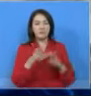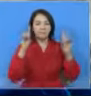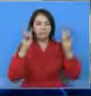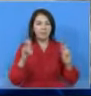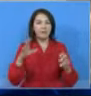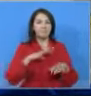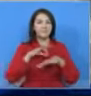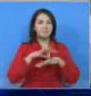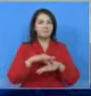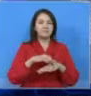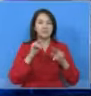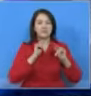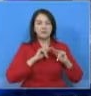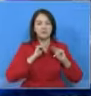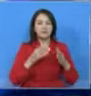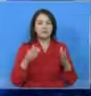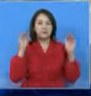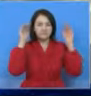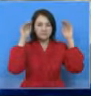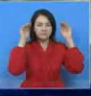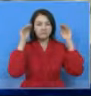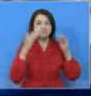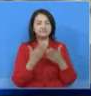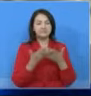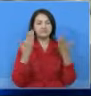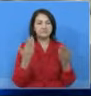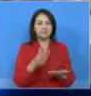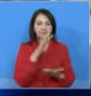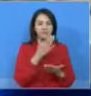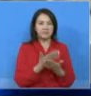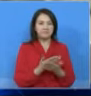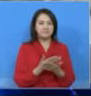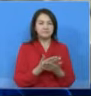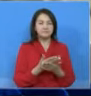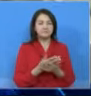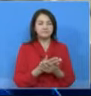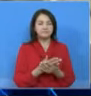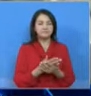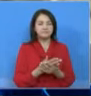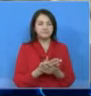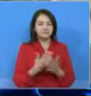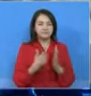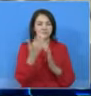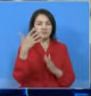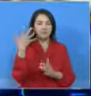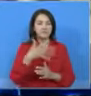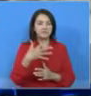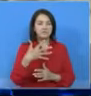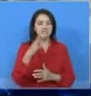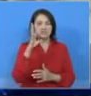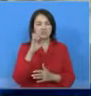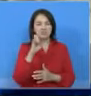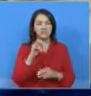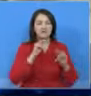тут проводят презентацию своих учебных центров. В настоящее время здесь предоставлено свыше 500